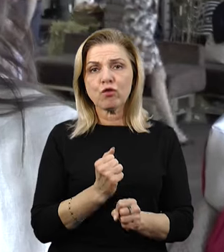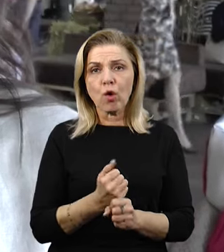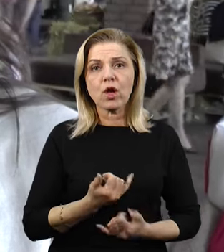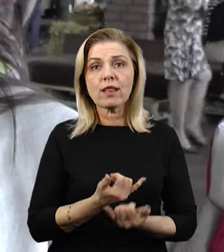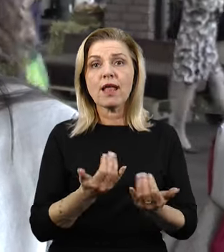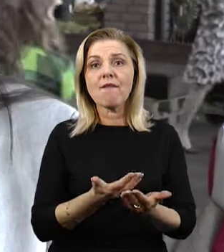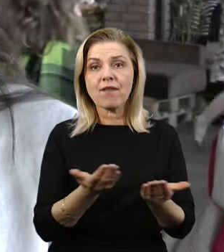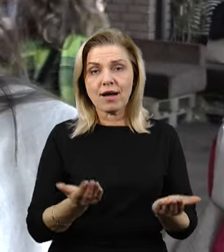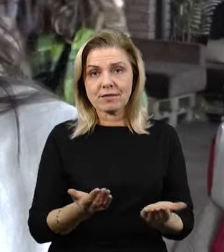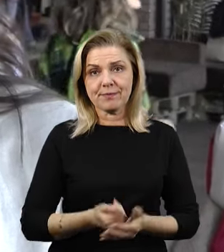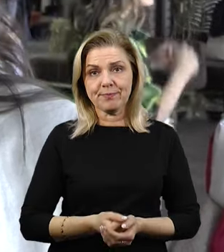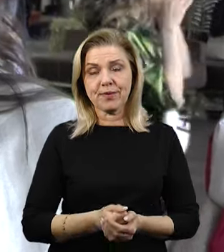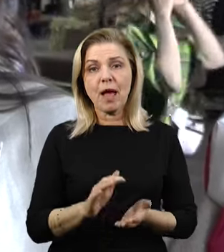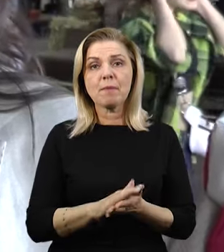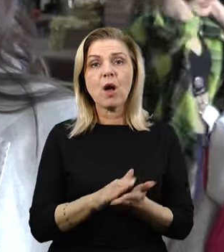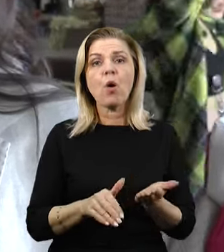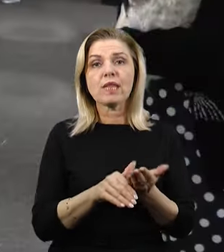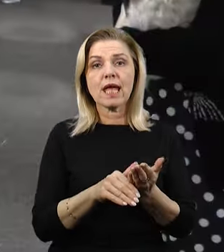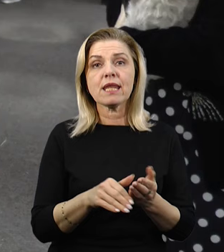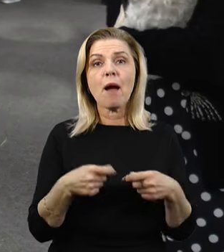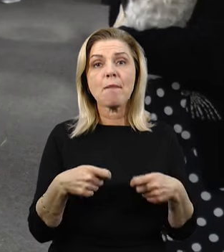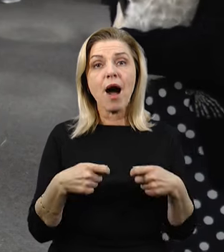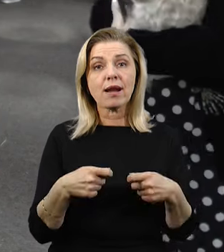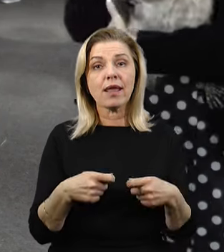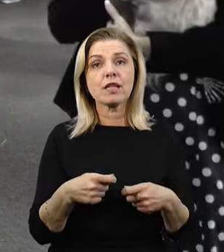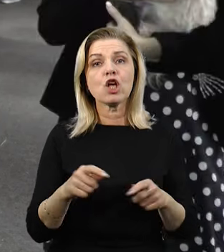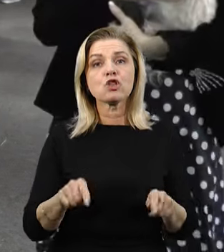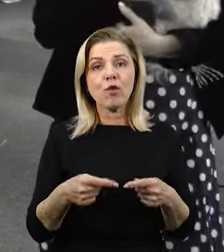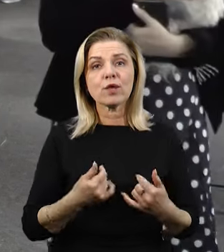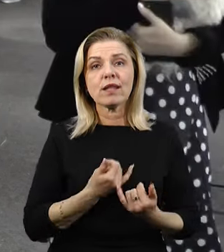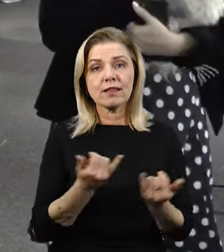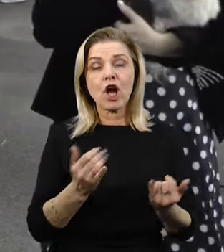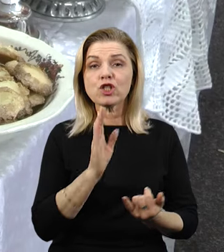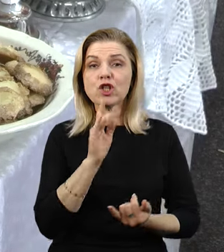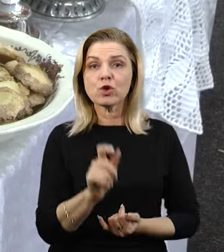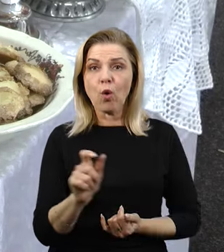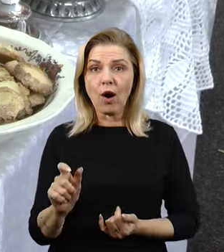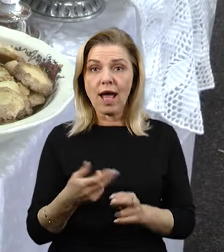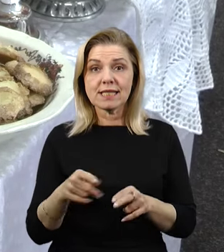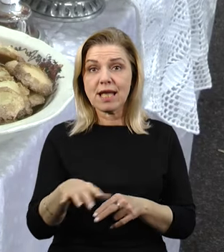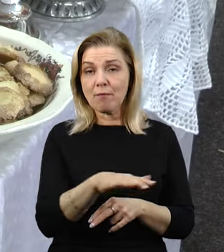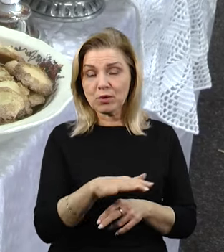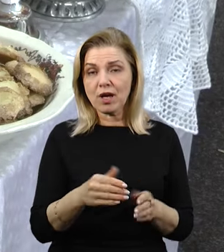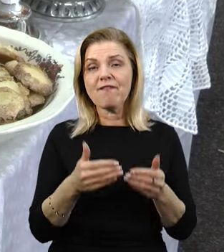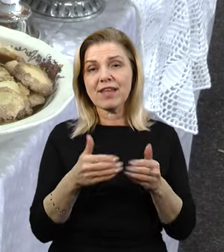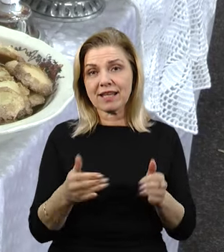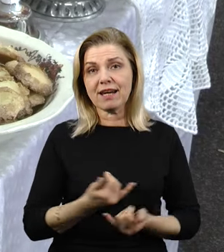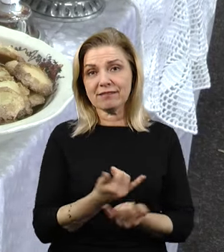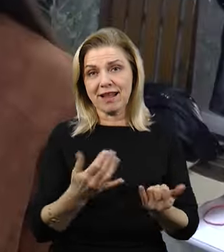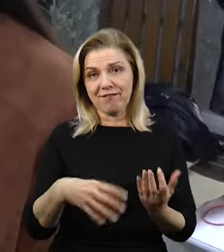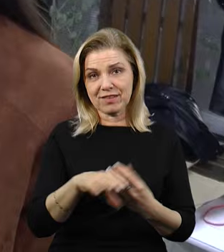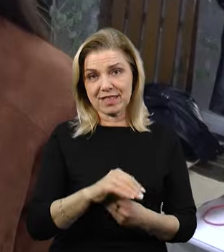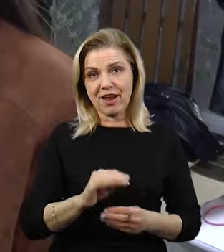вас. Благодійний маркет, говорить Аліна Стадніченко, створений для жінок. Але цей майданчик відкритий для усіх виробників півдня